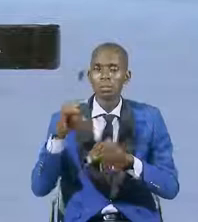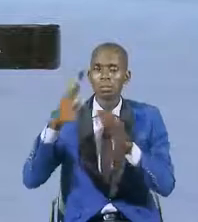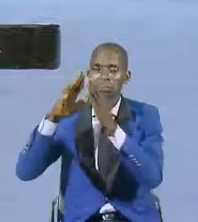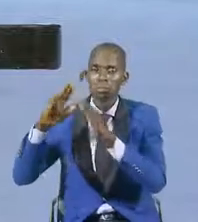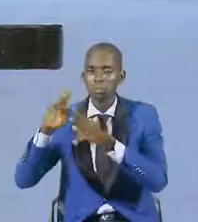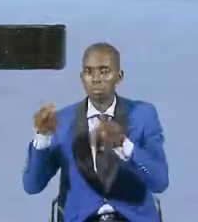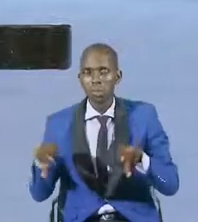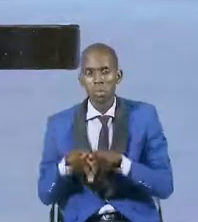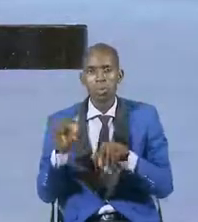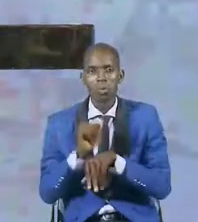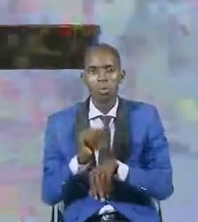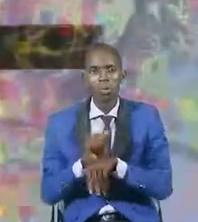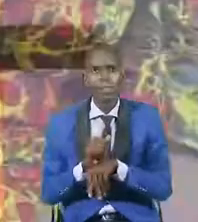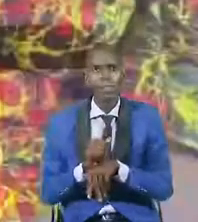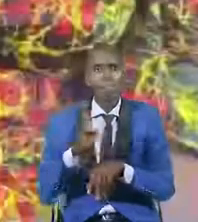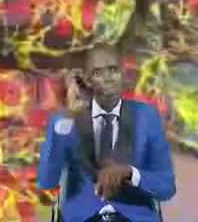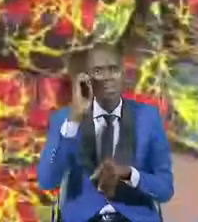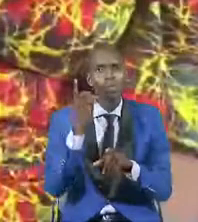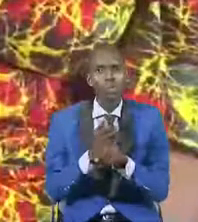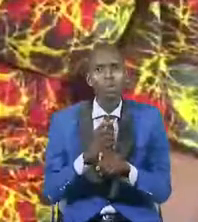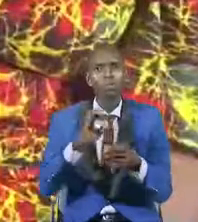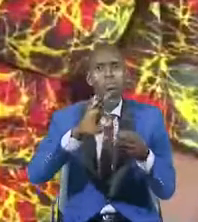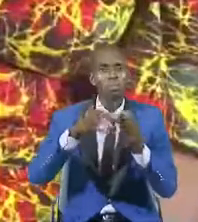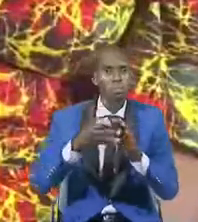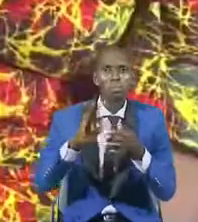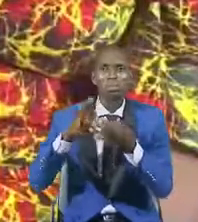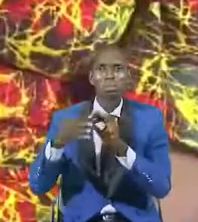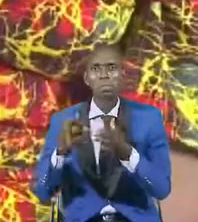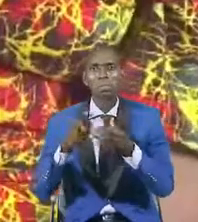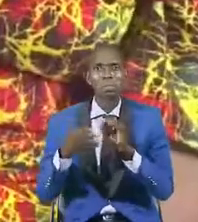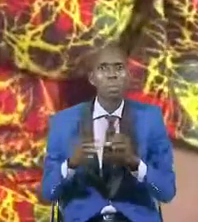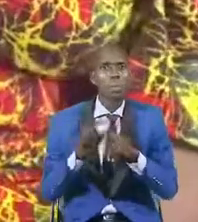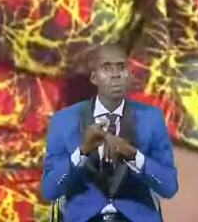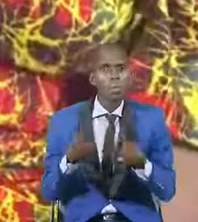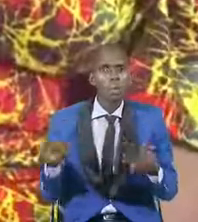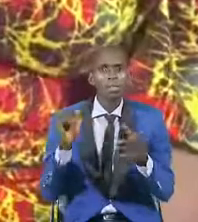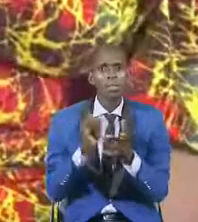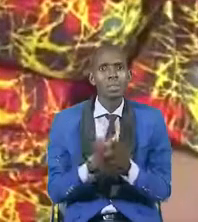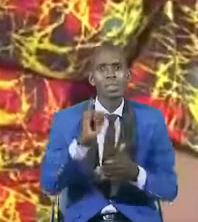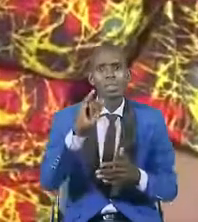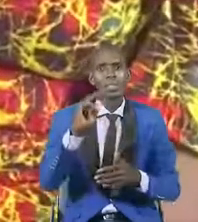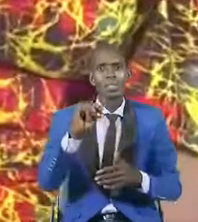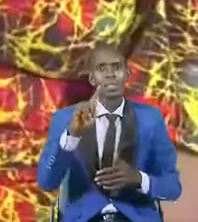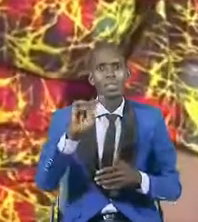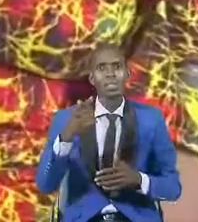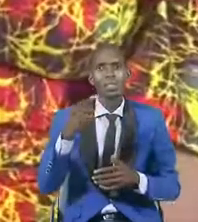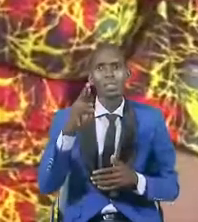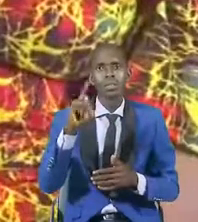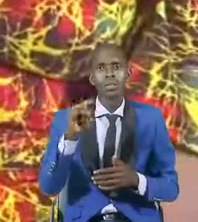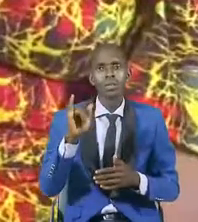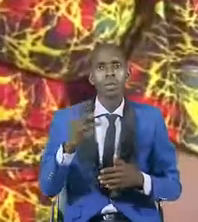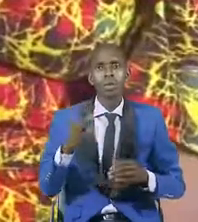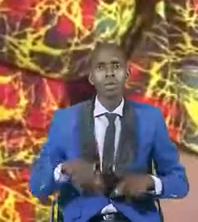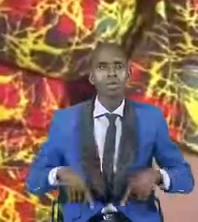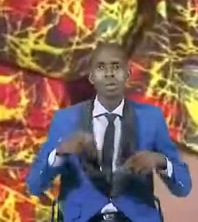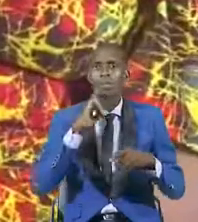l'intégrité au lieu de travail, seulement il interprète, mais l'intégrité de vie n'est